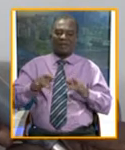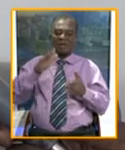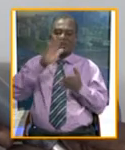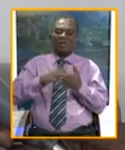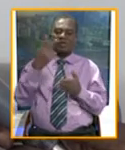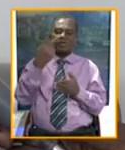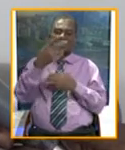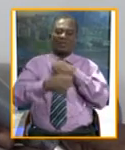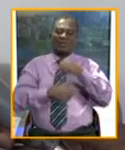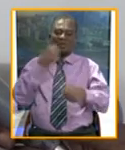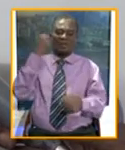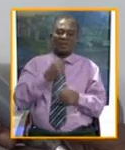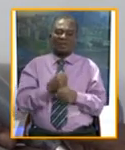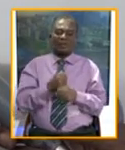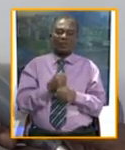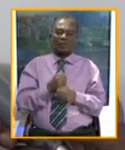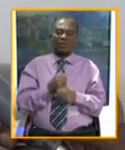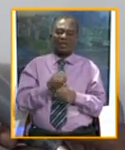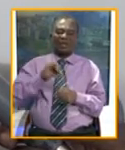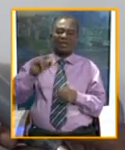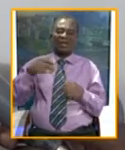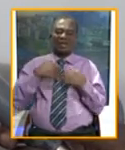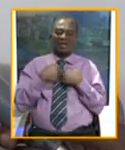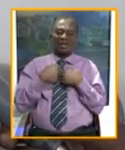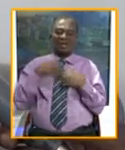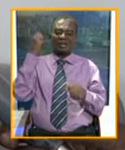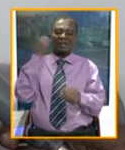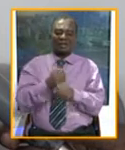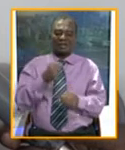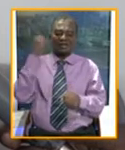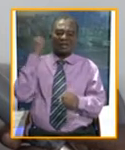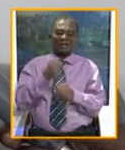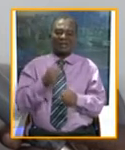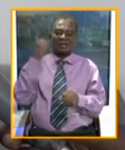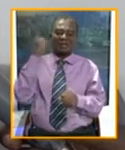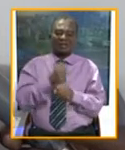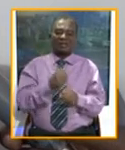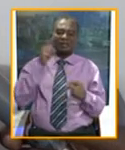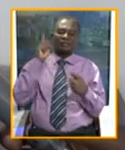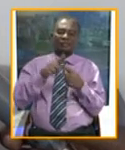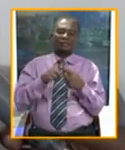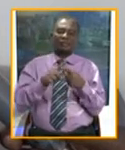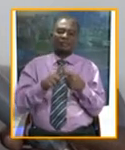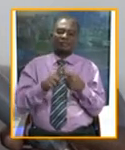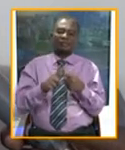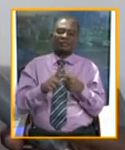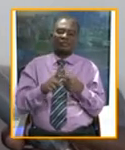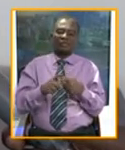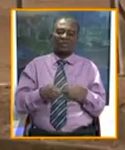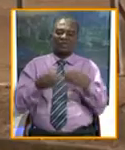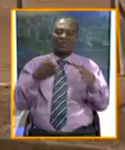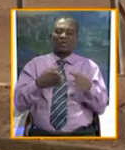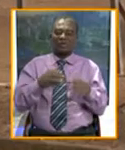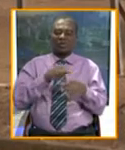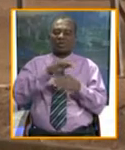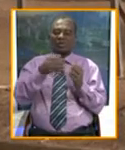2 ans, Ahmed a travaillé à rééquiper